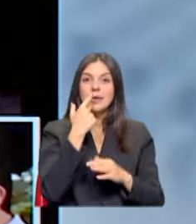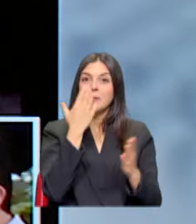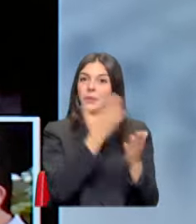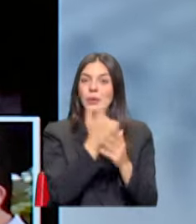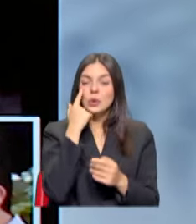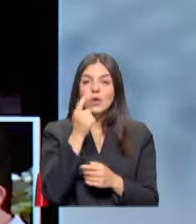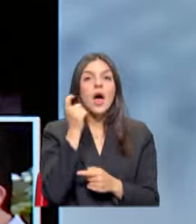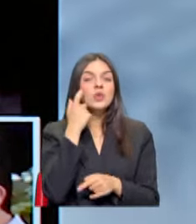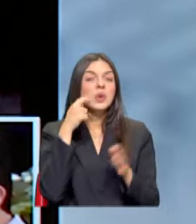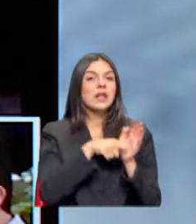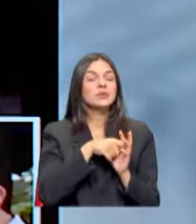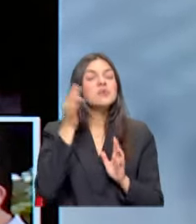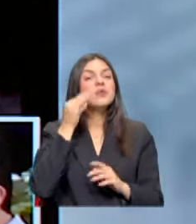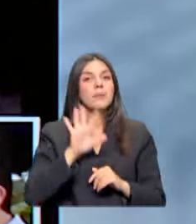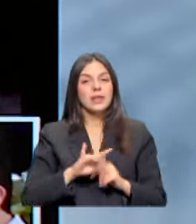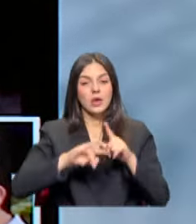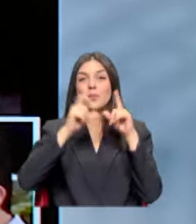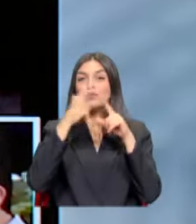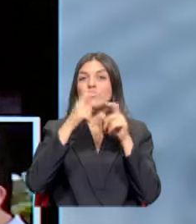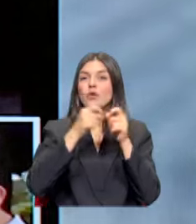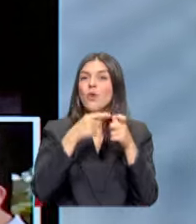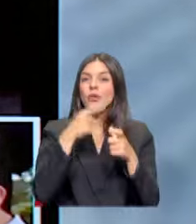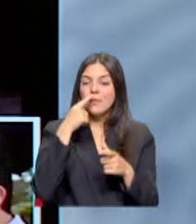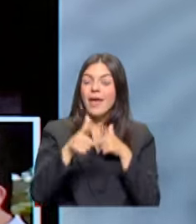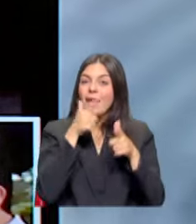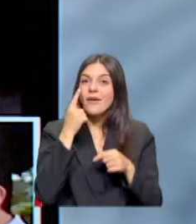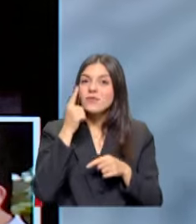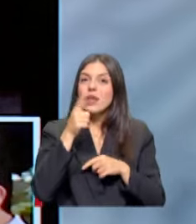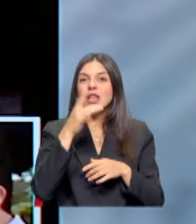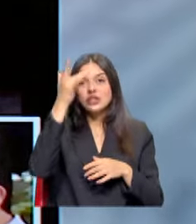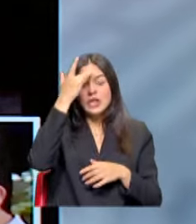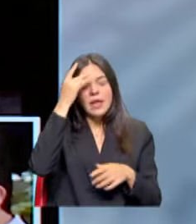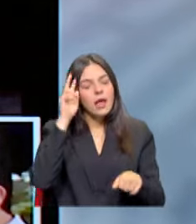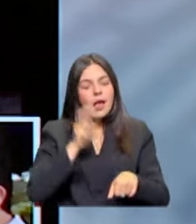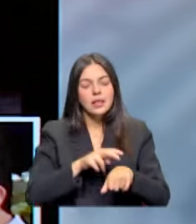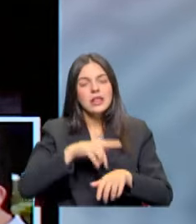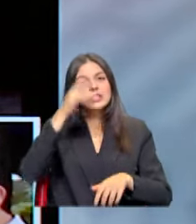adını duyamadılar. Hutbede şehitler anıldı. Şehitlerimizi